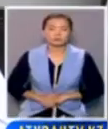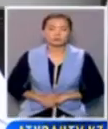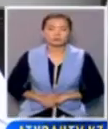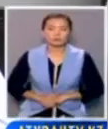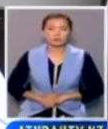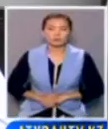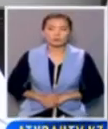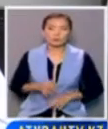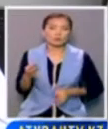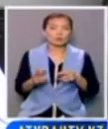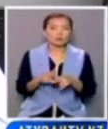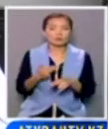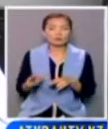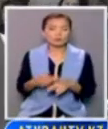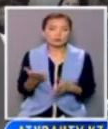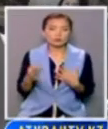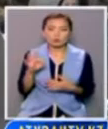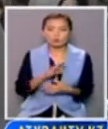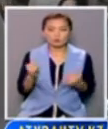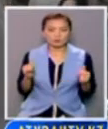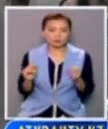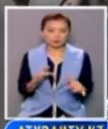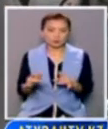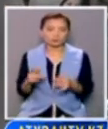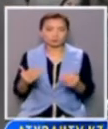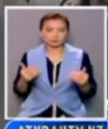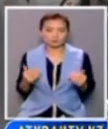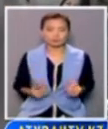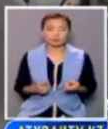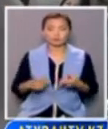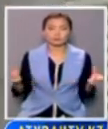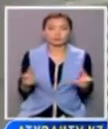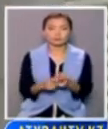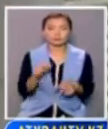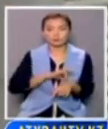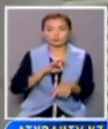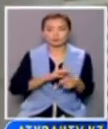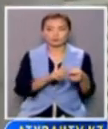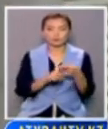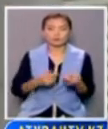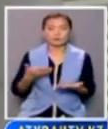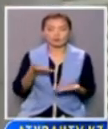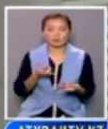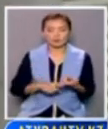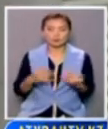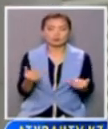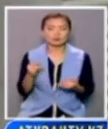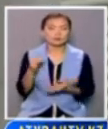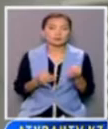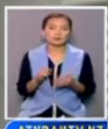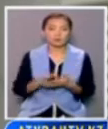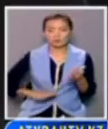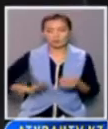судебное разбирательство касательно данного дела было отложено связи с карантином и из-за болезни участников теперь процесс